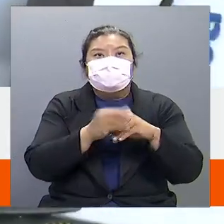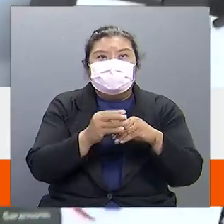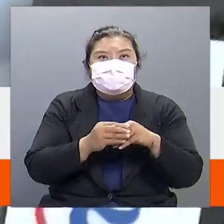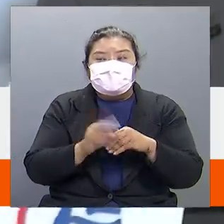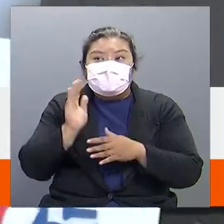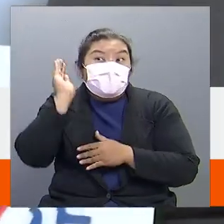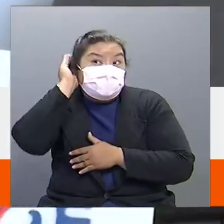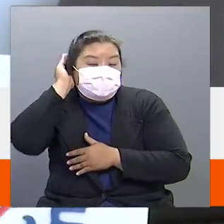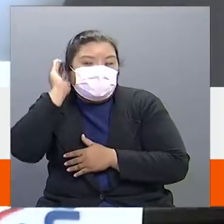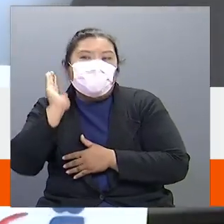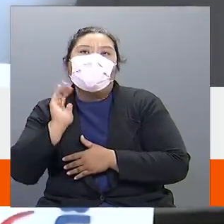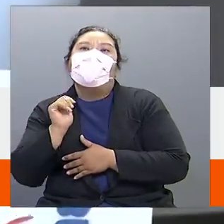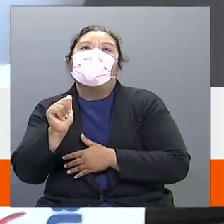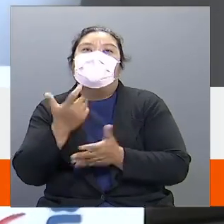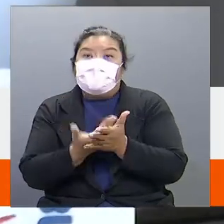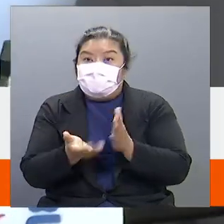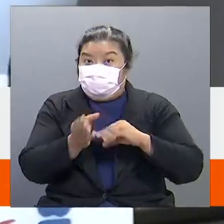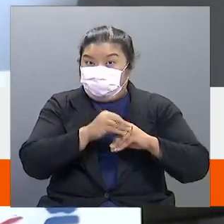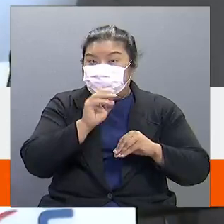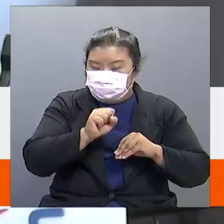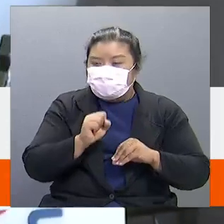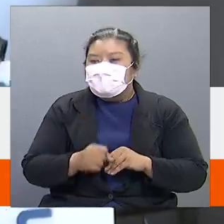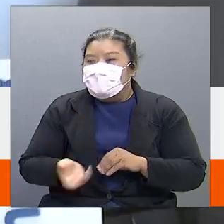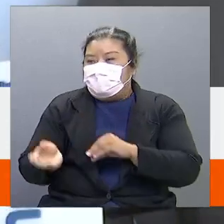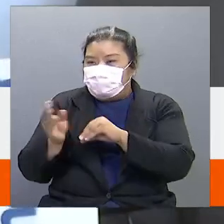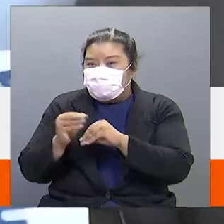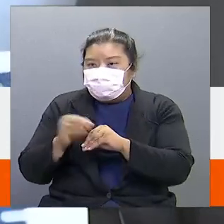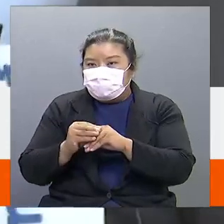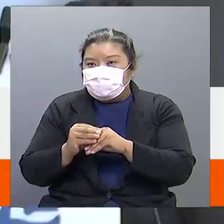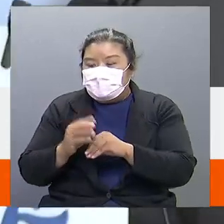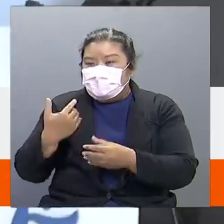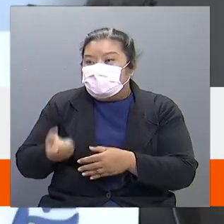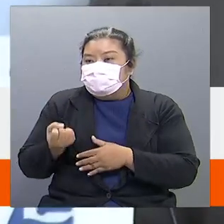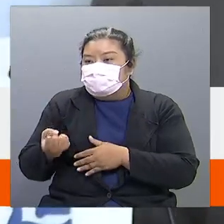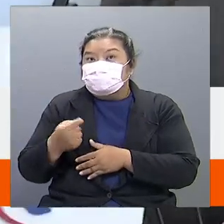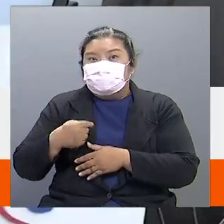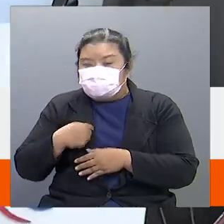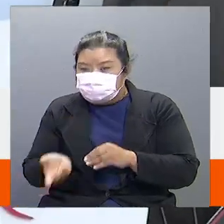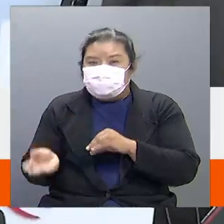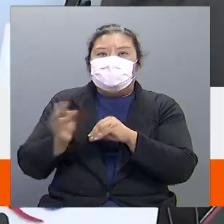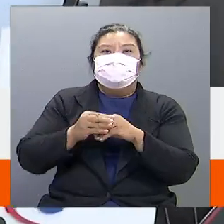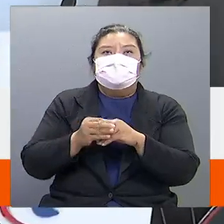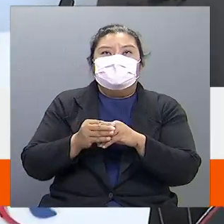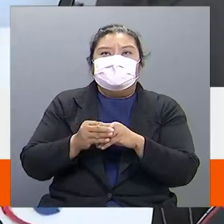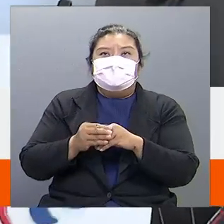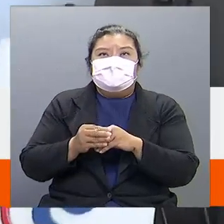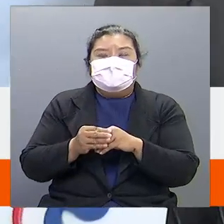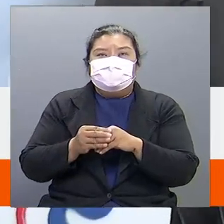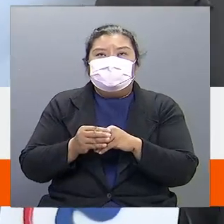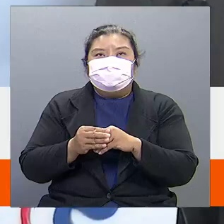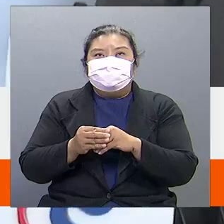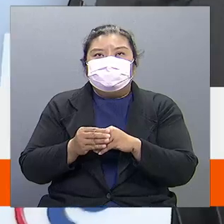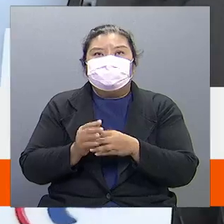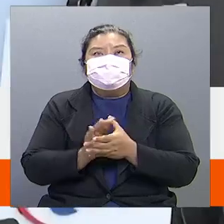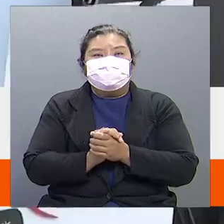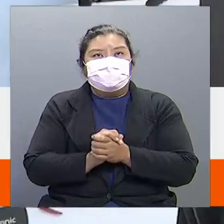เราก็เลยเอาเงินตรงนั้นที่ได้ทบเรื่อยๆแล้วก็เอาเงินส่วนตัวที่ได้ทบเข้าไปอีกประมาณนี้ค่ะ จากแค่เขาเทรดโชว์หน้า